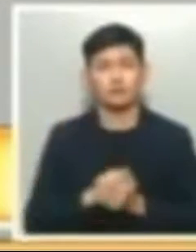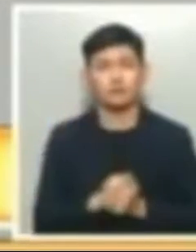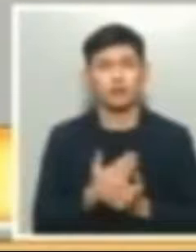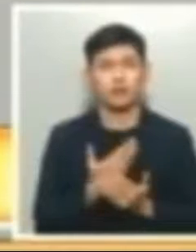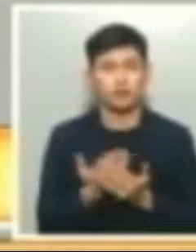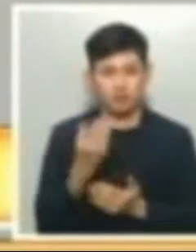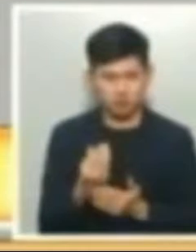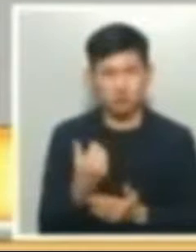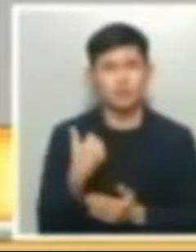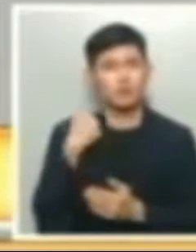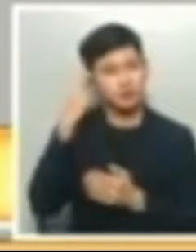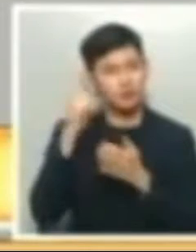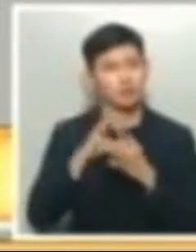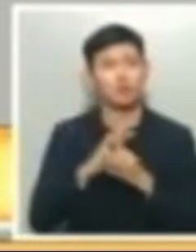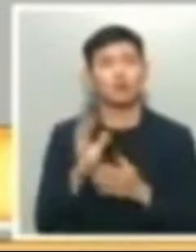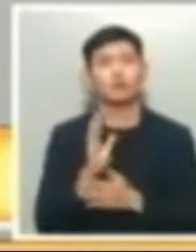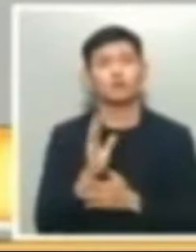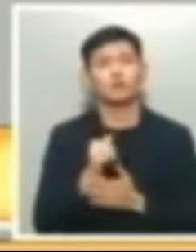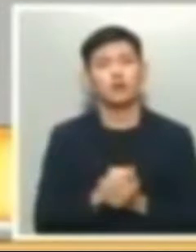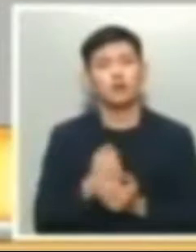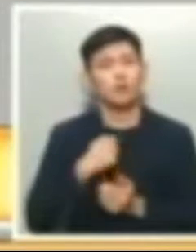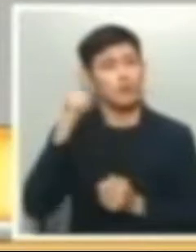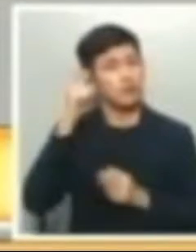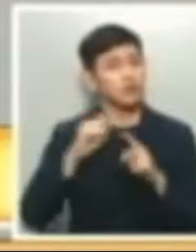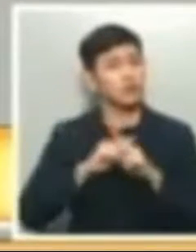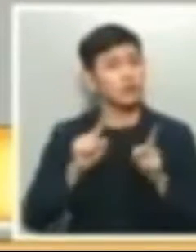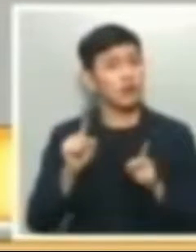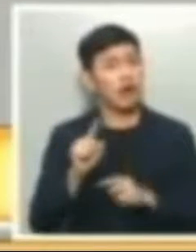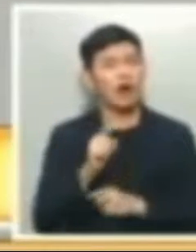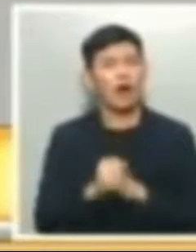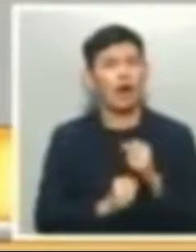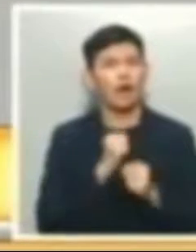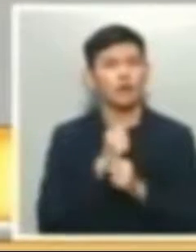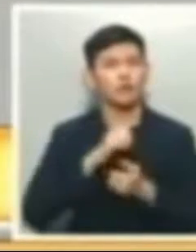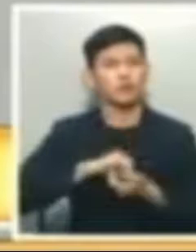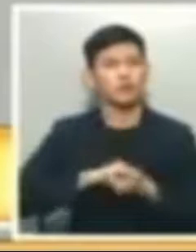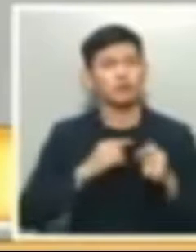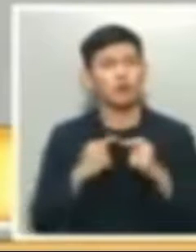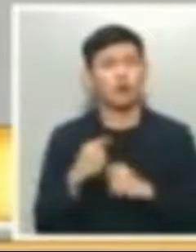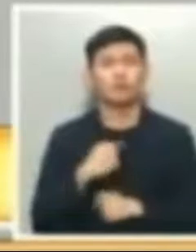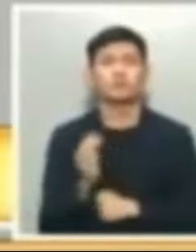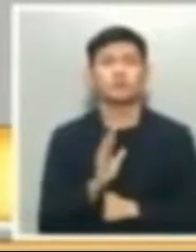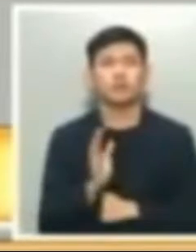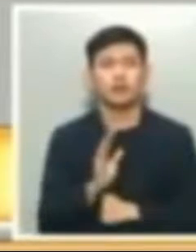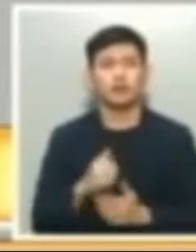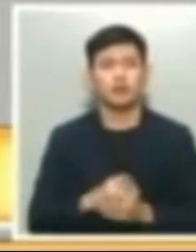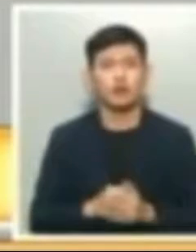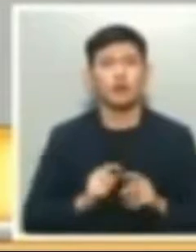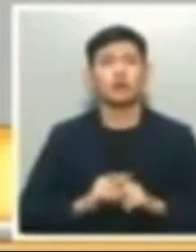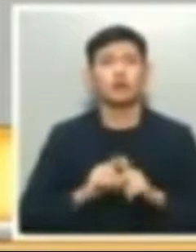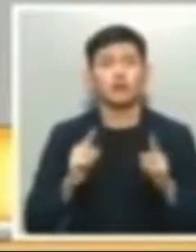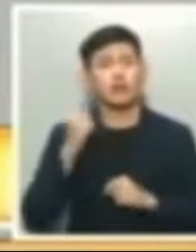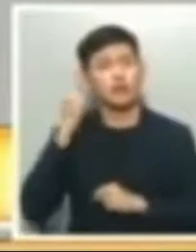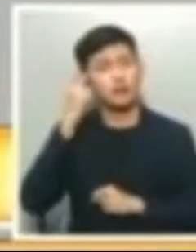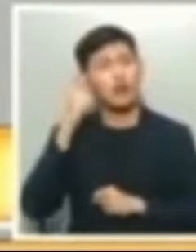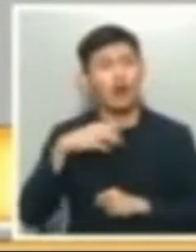ว่าไม่มีเงินนะครับผมเองก็ไม่ใช่ว่าไม่เห็นด้วยกับการต่ออายุสัมปทานให้กับบริษัททางด่วนกรุงเทพแต่ก็ไม่ได้ว่าเห็น